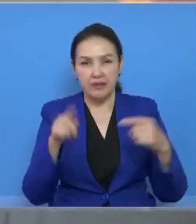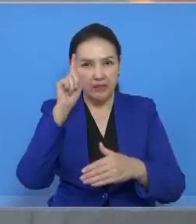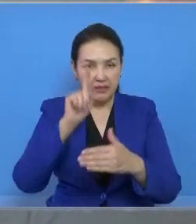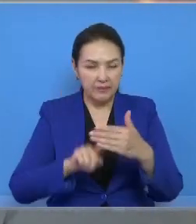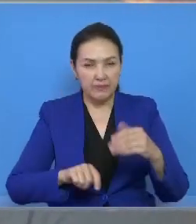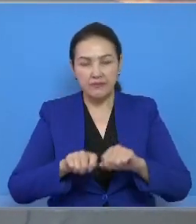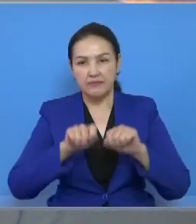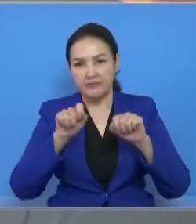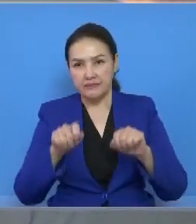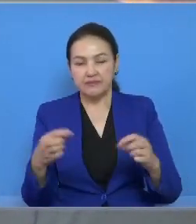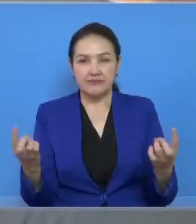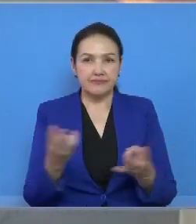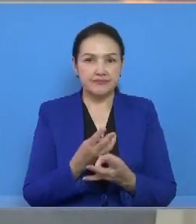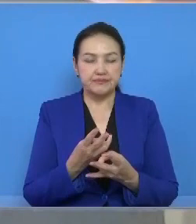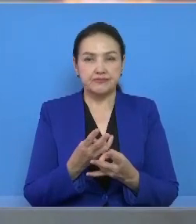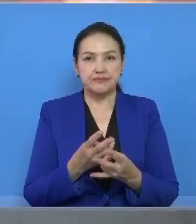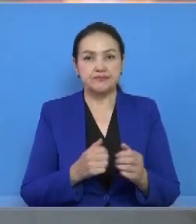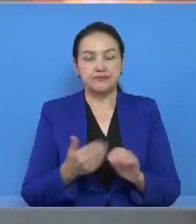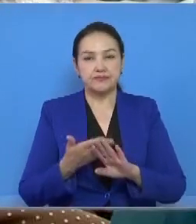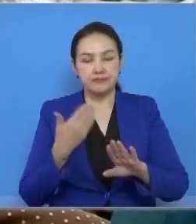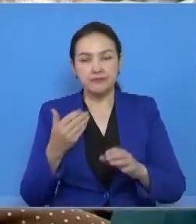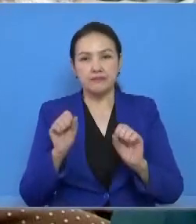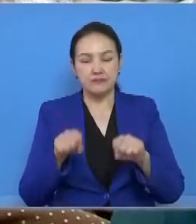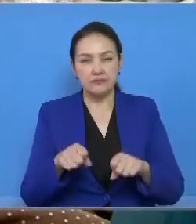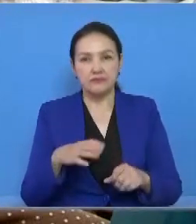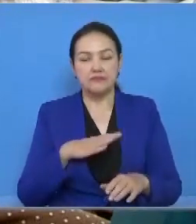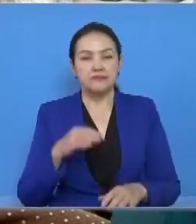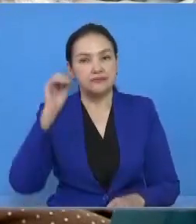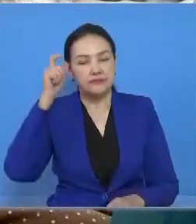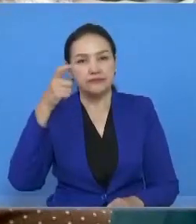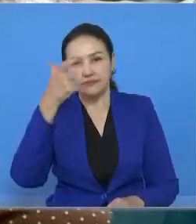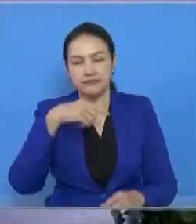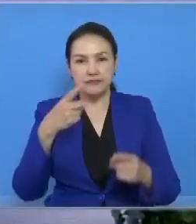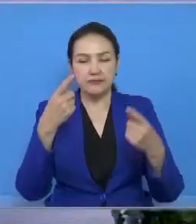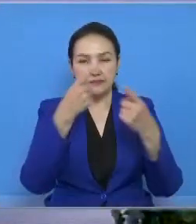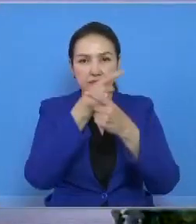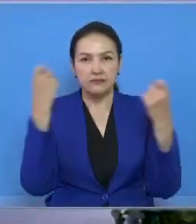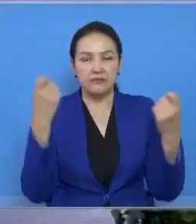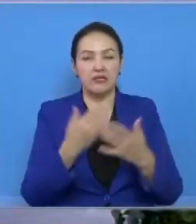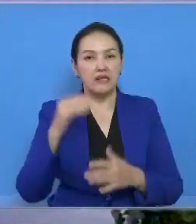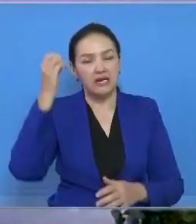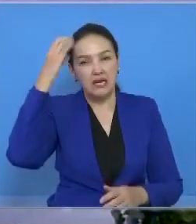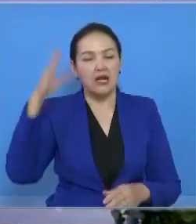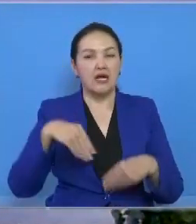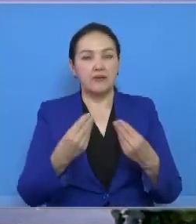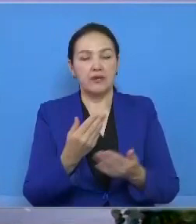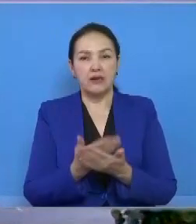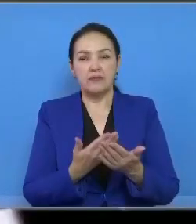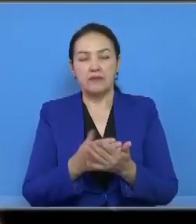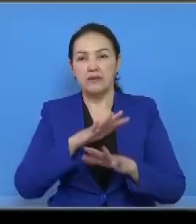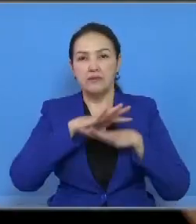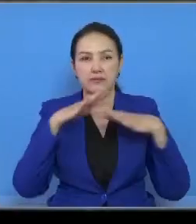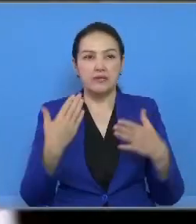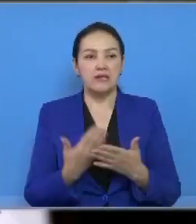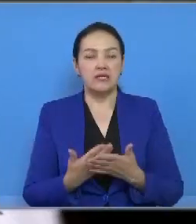соны ашық алаңда талқыласа, алдын алуға болады. Дегенмен өзін психолог деп жарнамалап, жұртқа ақылы ақыл беретін коучтар көбейіп